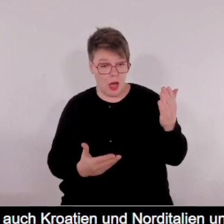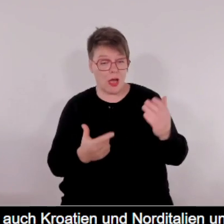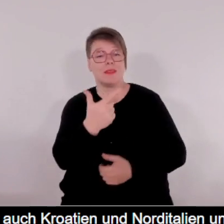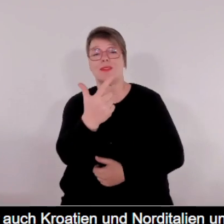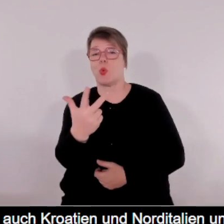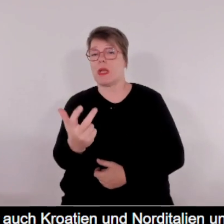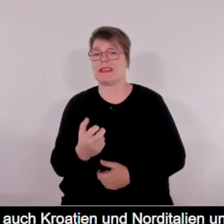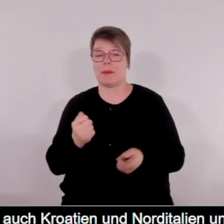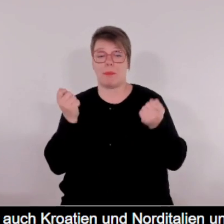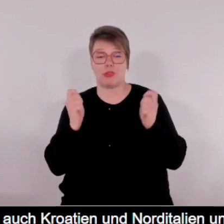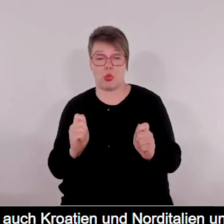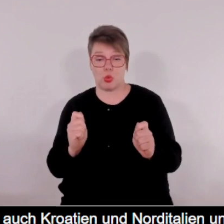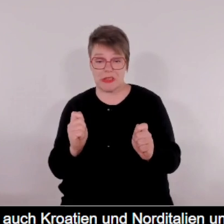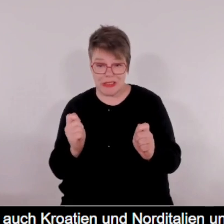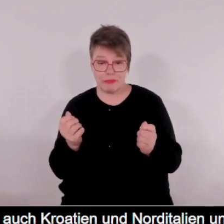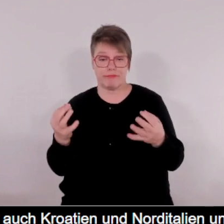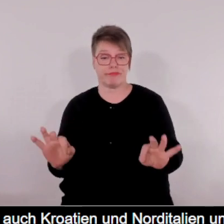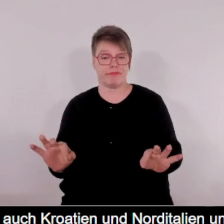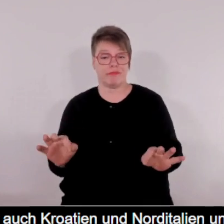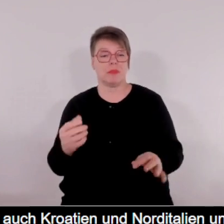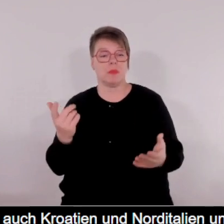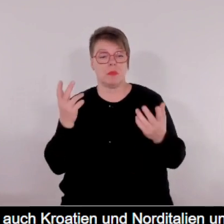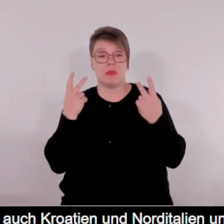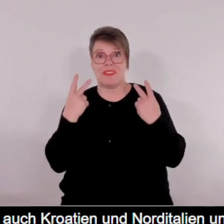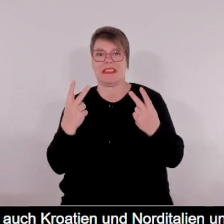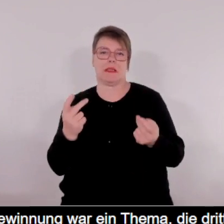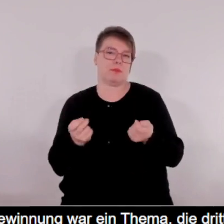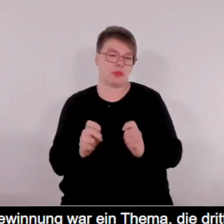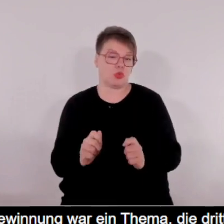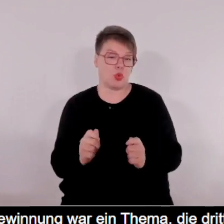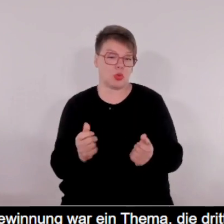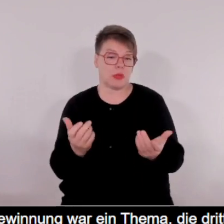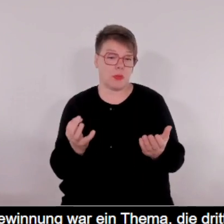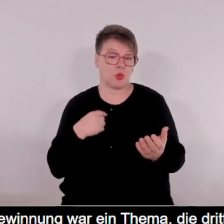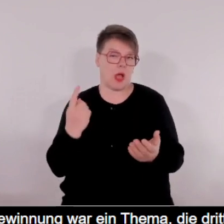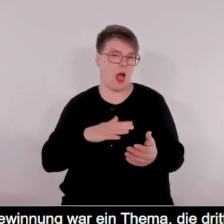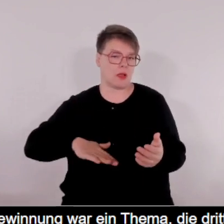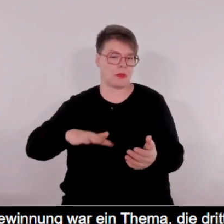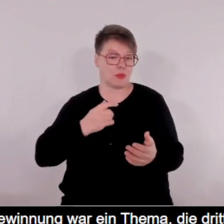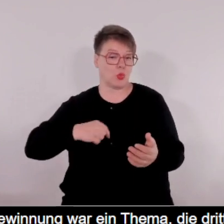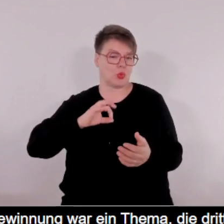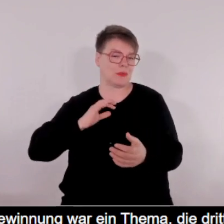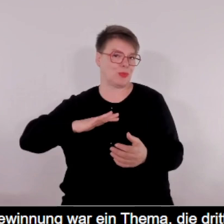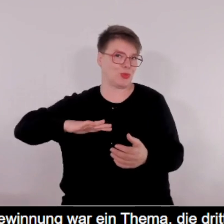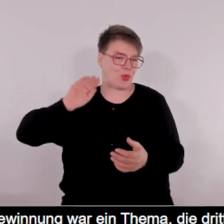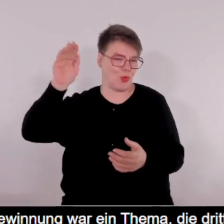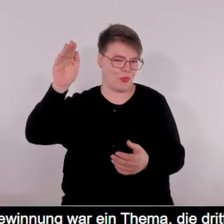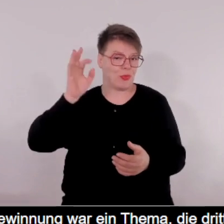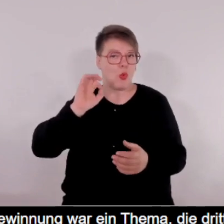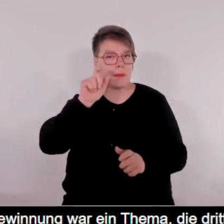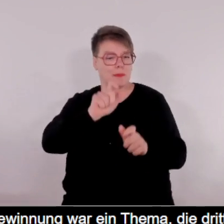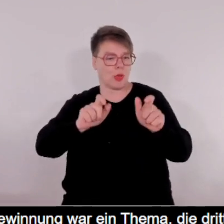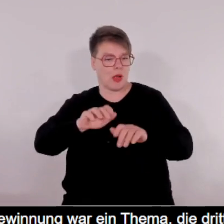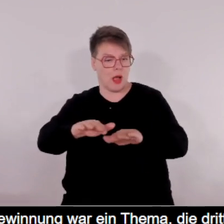mit einigermaßen Entspannung in die Weihnachtsfeiertage gehen, um dann wieder fit zu sein und nach den Weihnachtsfeiertagen,